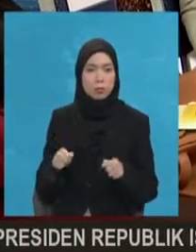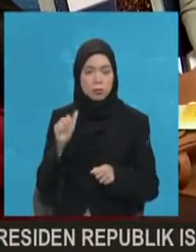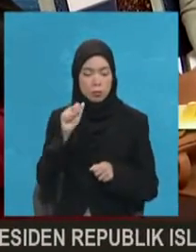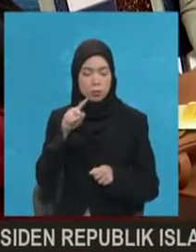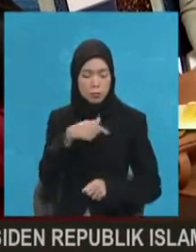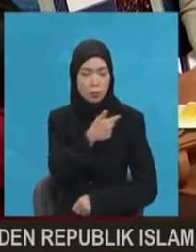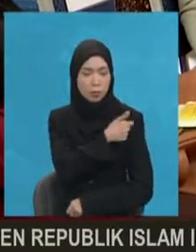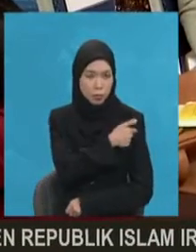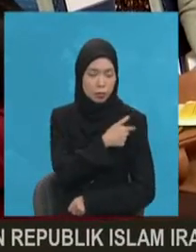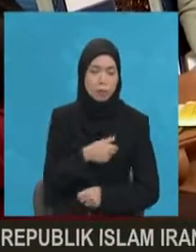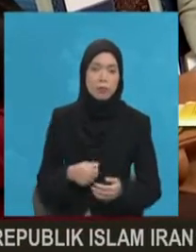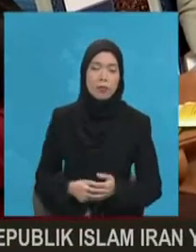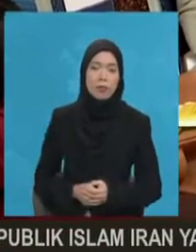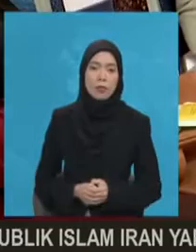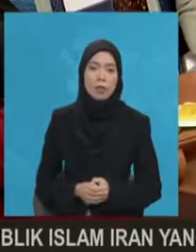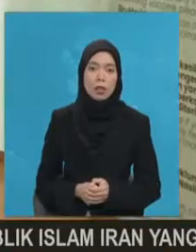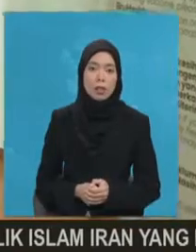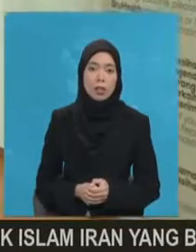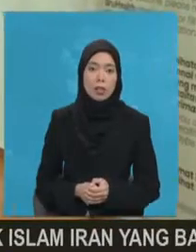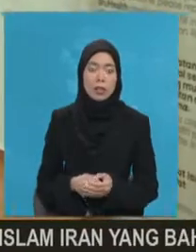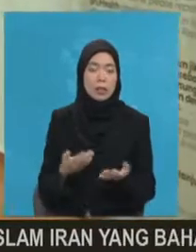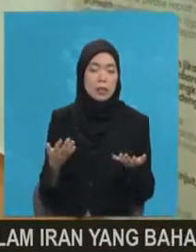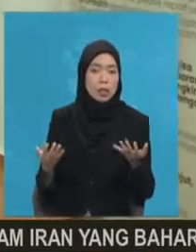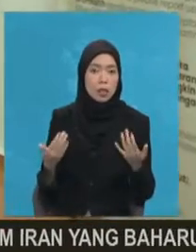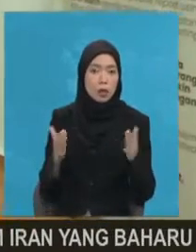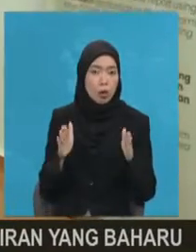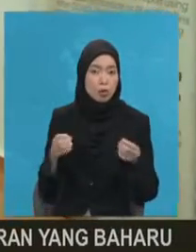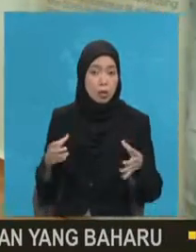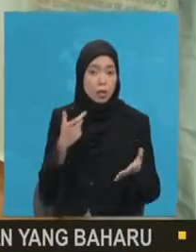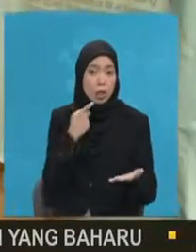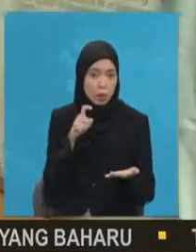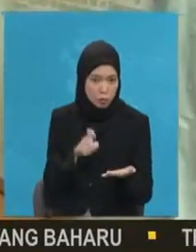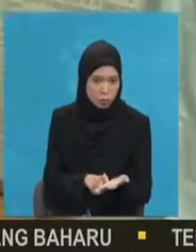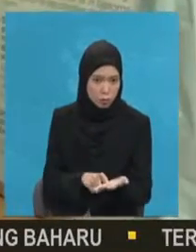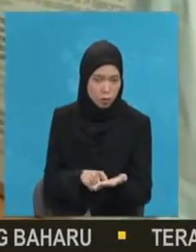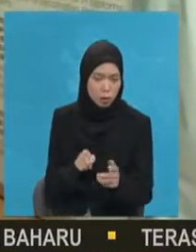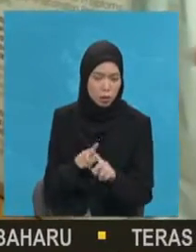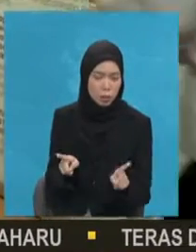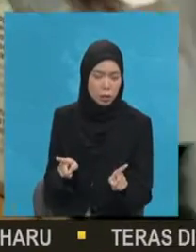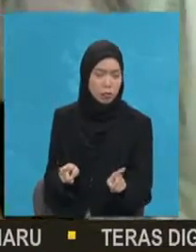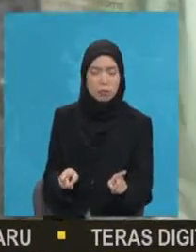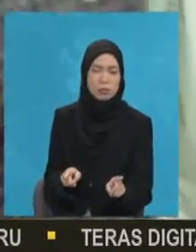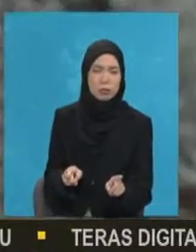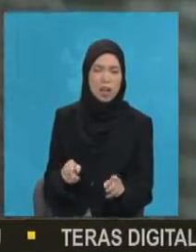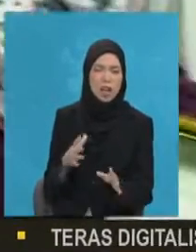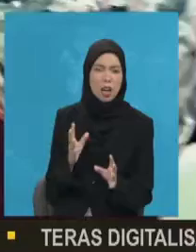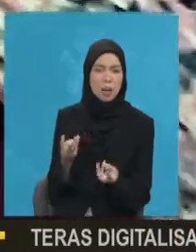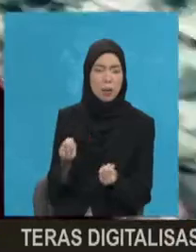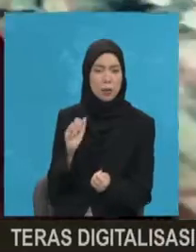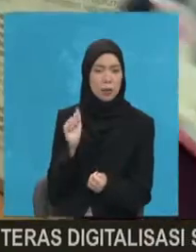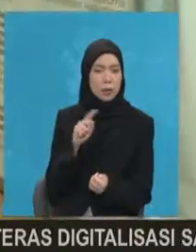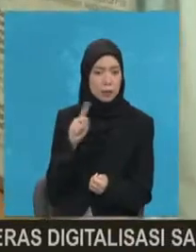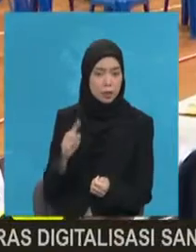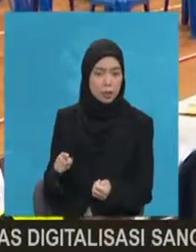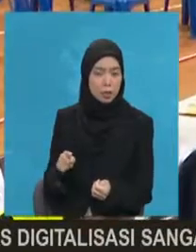sukarela Dalam pada itu sesiapa yang telah mempunyai perjanjian suntikan vaksin tetapi tidak berhasrat untuk menerima vaksinasi